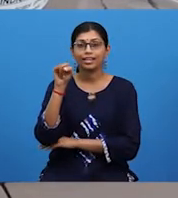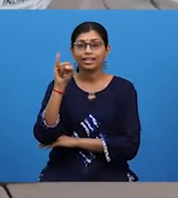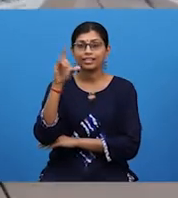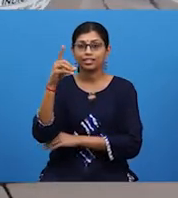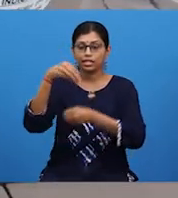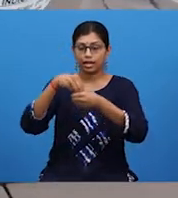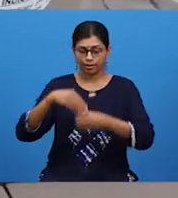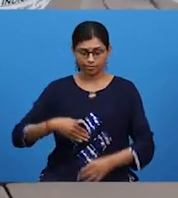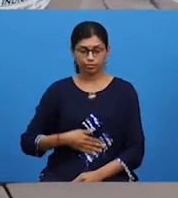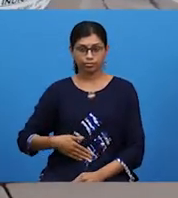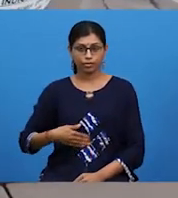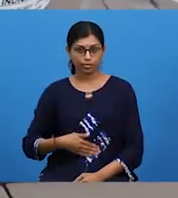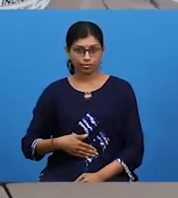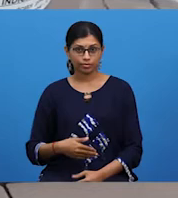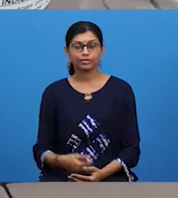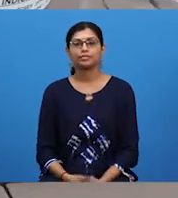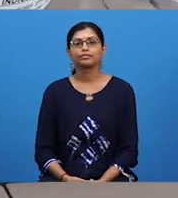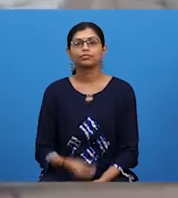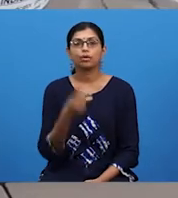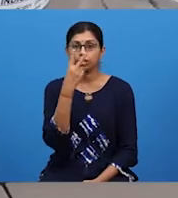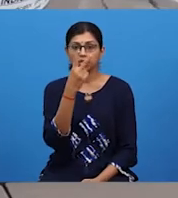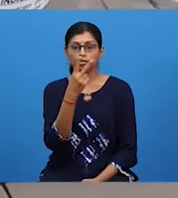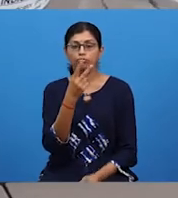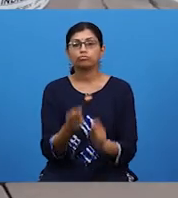kepada perubahan warna selepas itu.